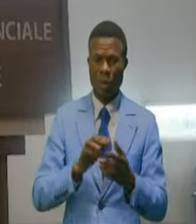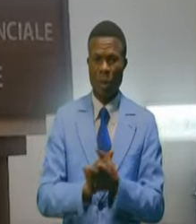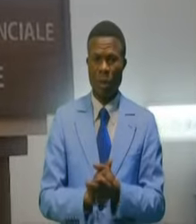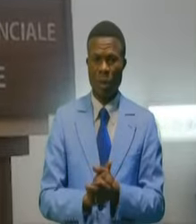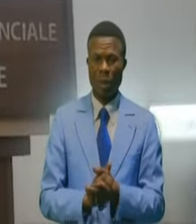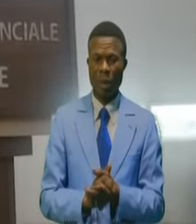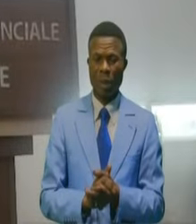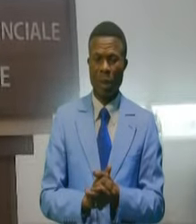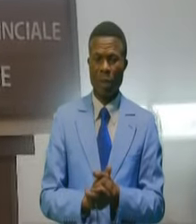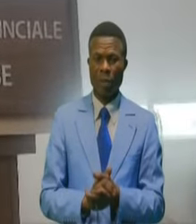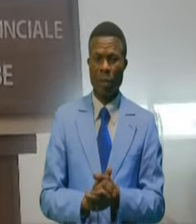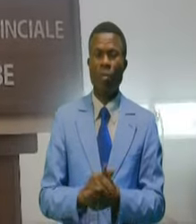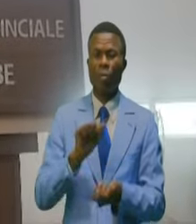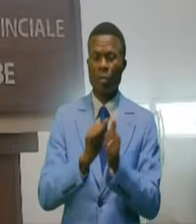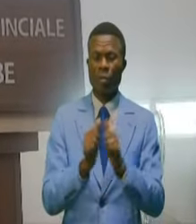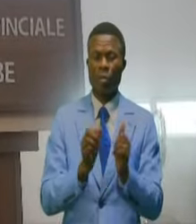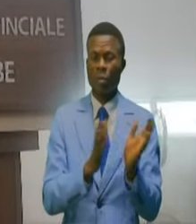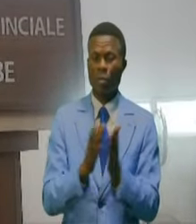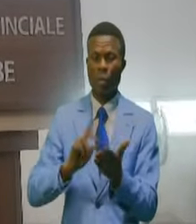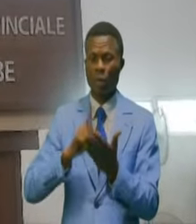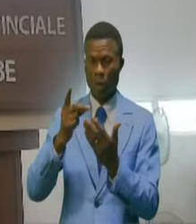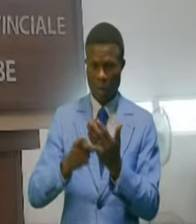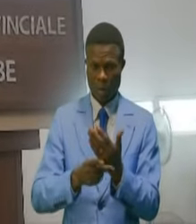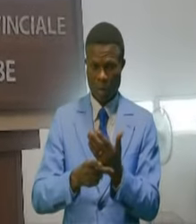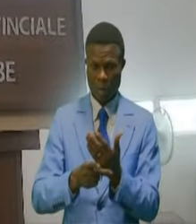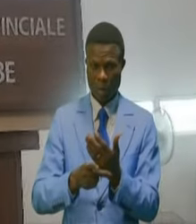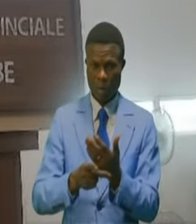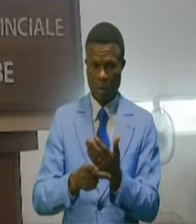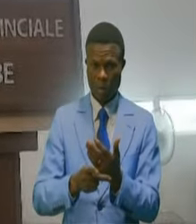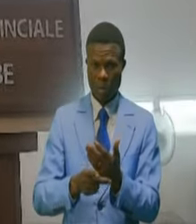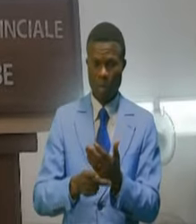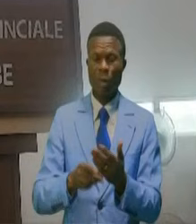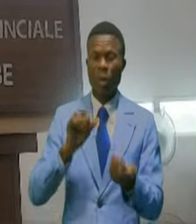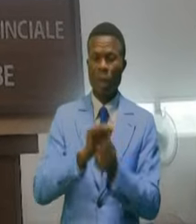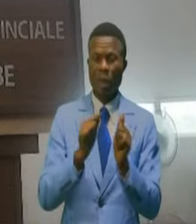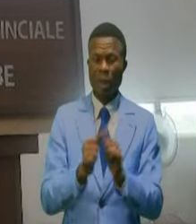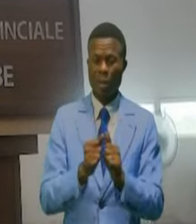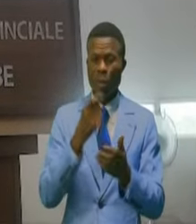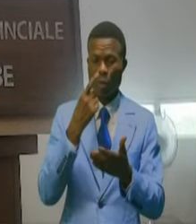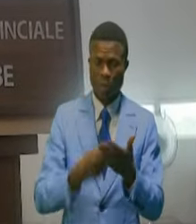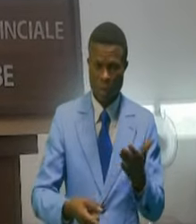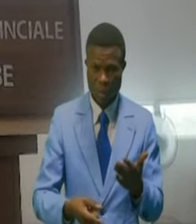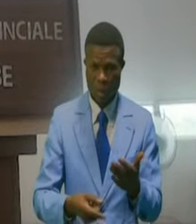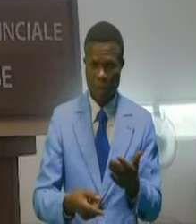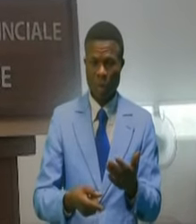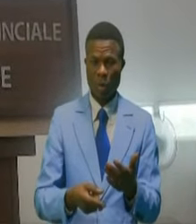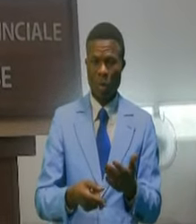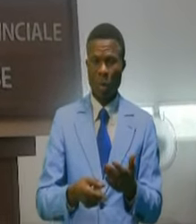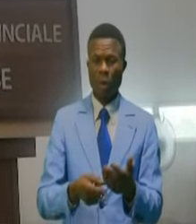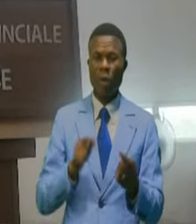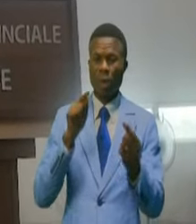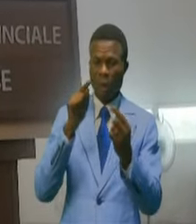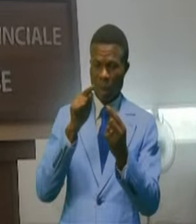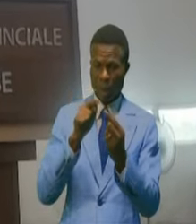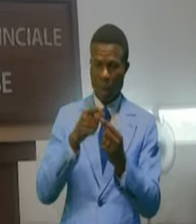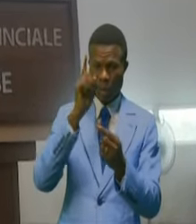Certes, la libre administration des provinces donne des pouvoirs à nos entités qui sont en